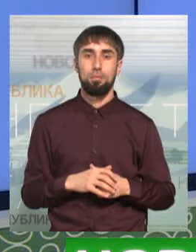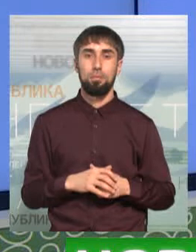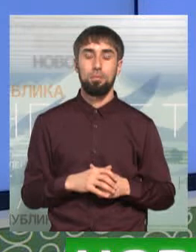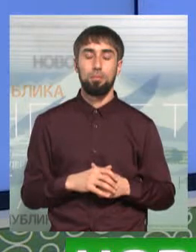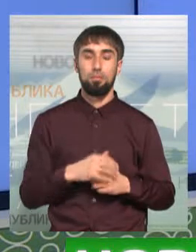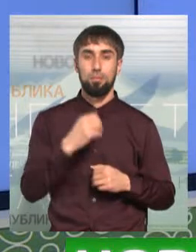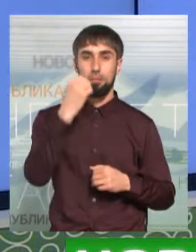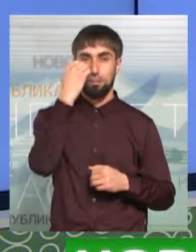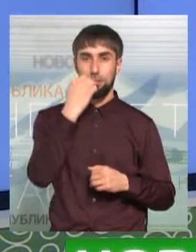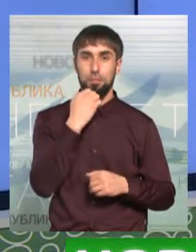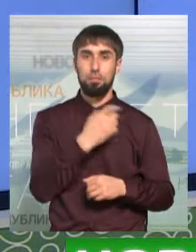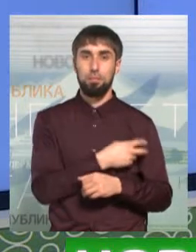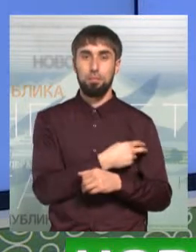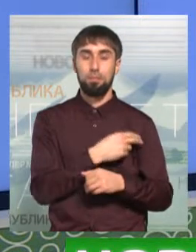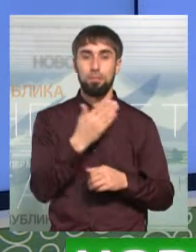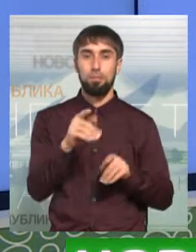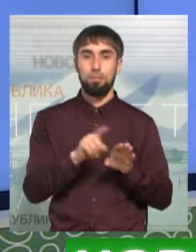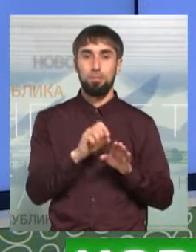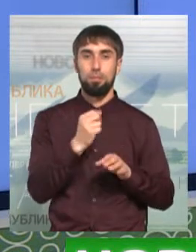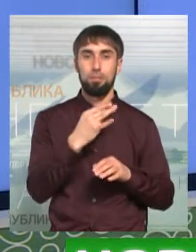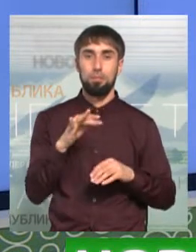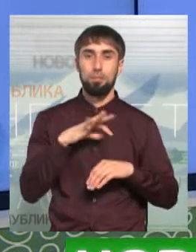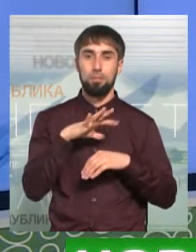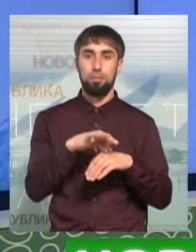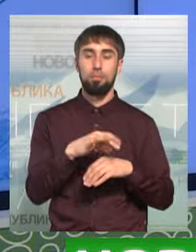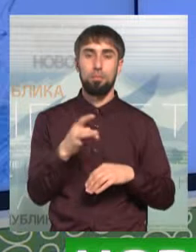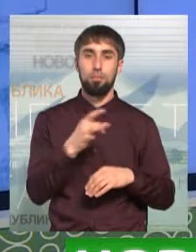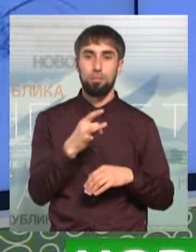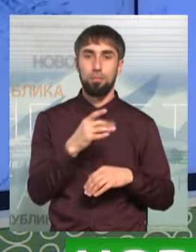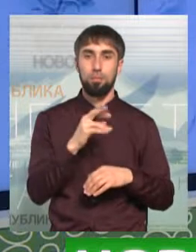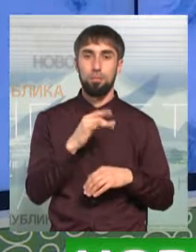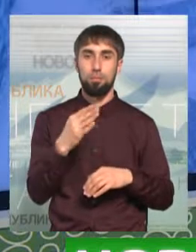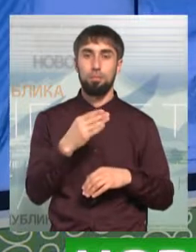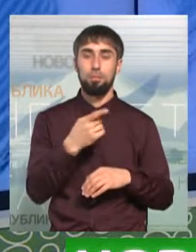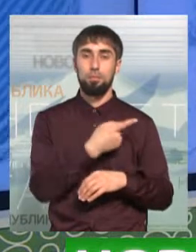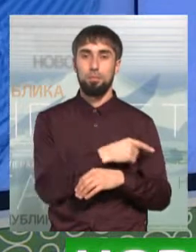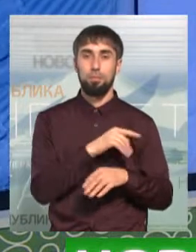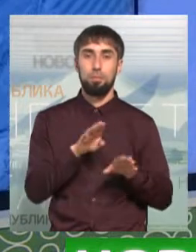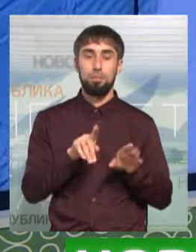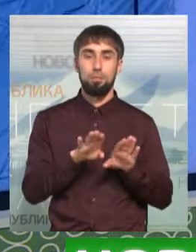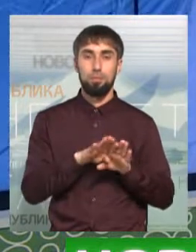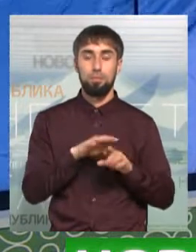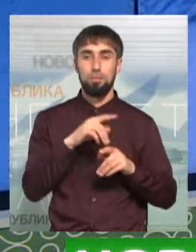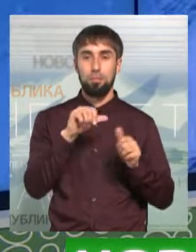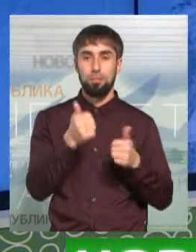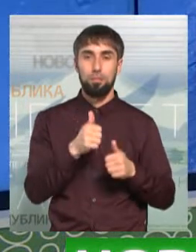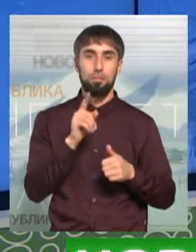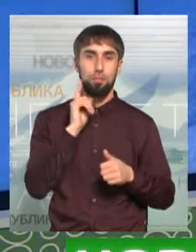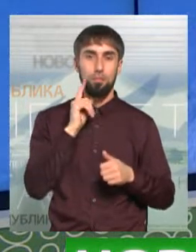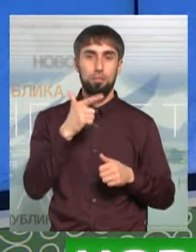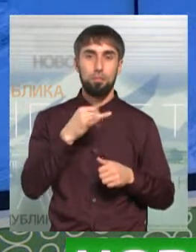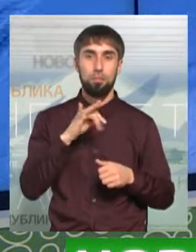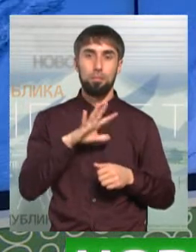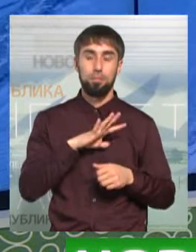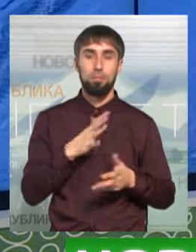Спасибо врачам. Акция под таким названием прошла в Ингушской республиканской клинической больнице. Таким образом, молодая гвардия «Единой России» решила поддержать тех,